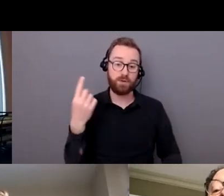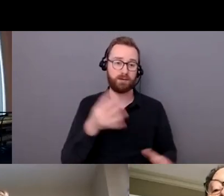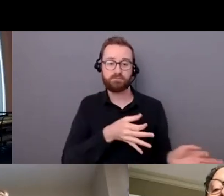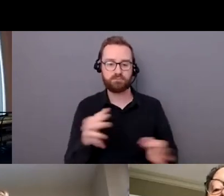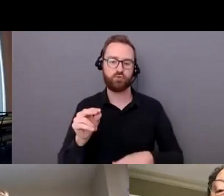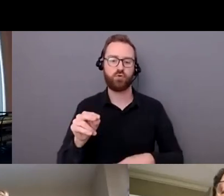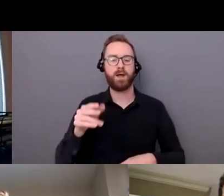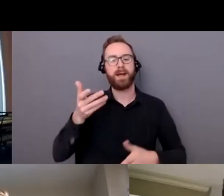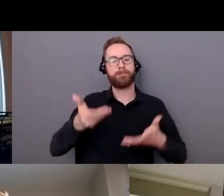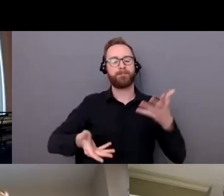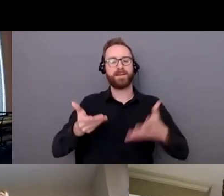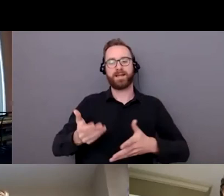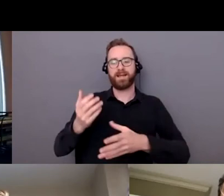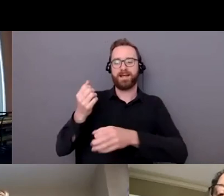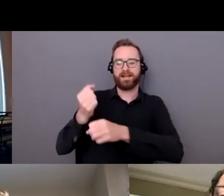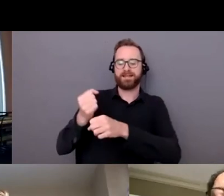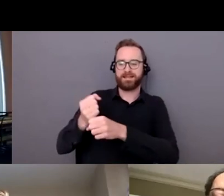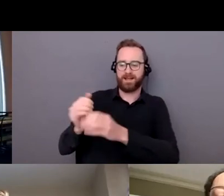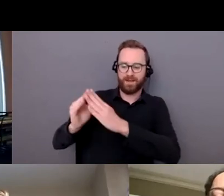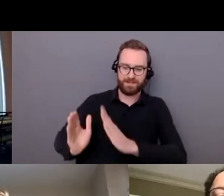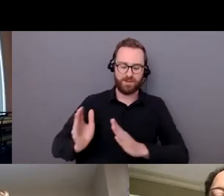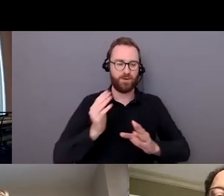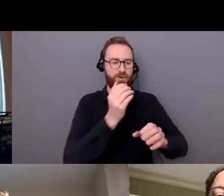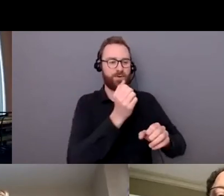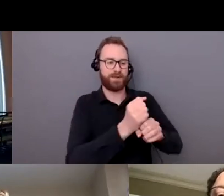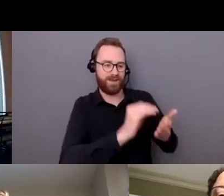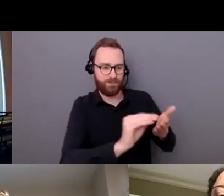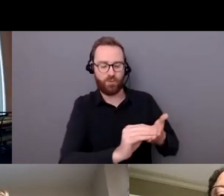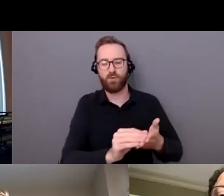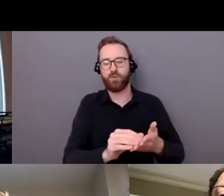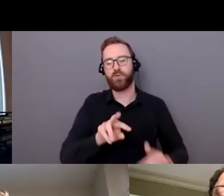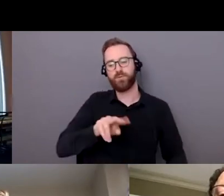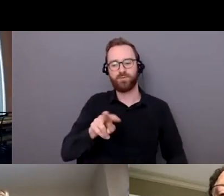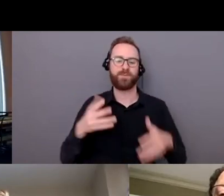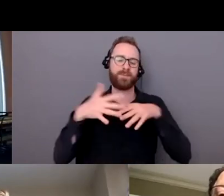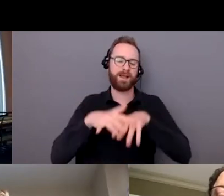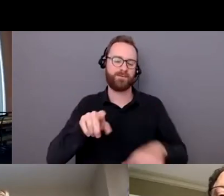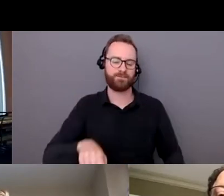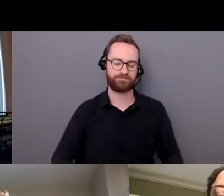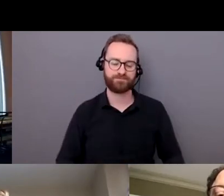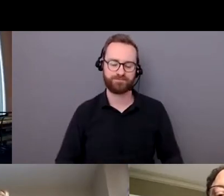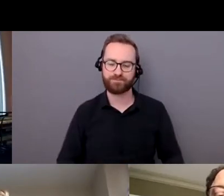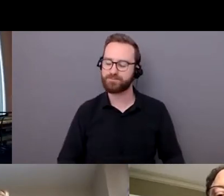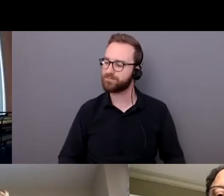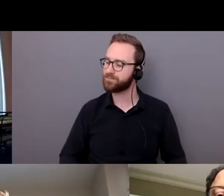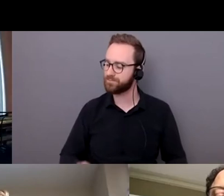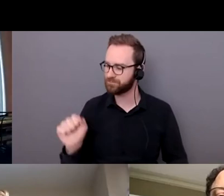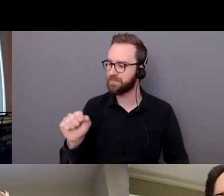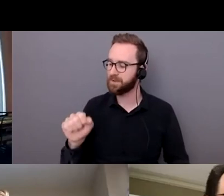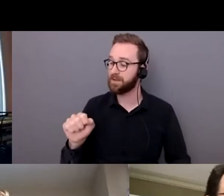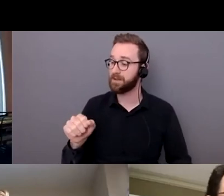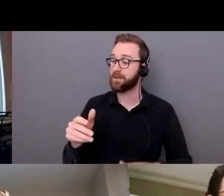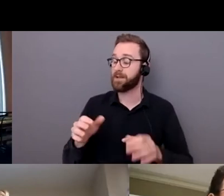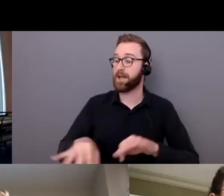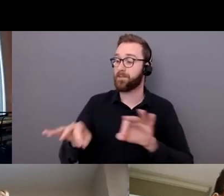de télétravail et Hybride, de c'est présentiel, ça. un mode hybride, tout à fait. On avait parlé d'une chose importante. C'est clair que la présence